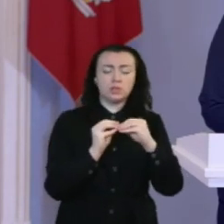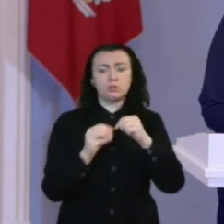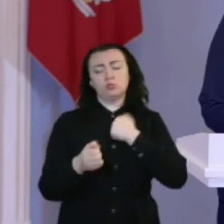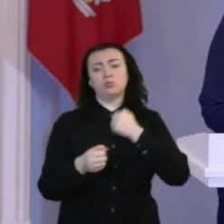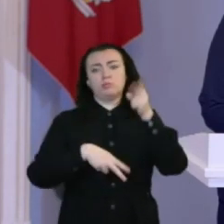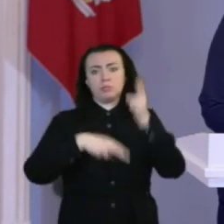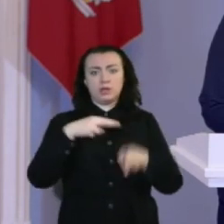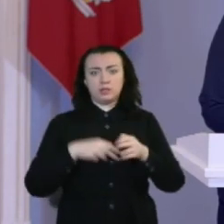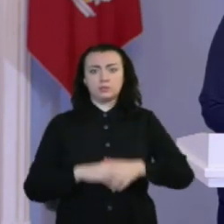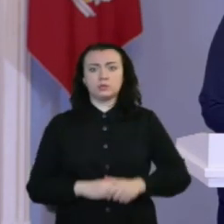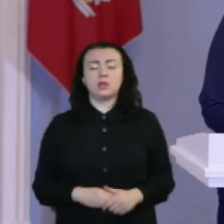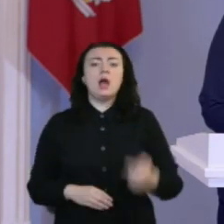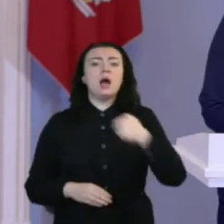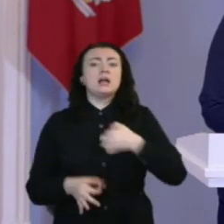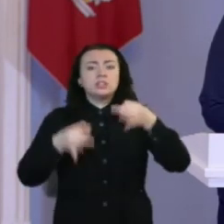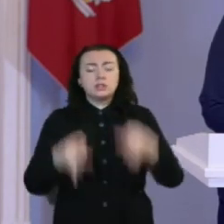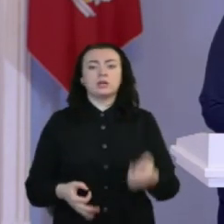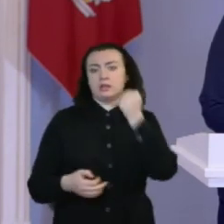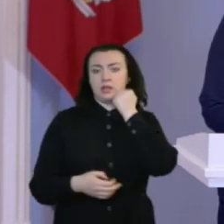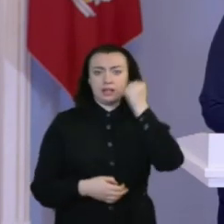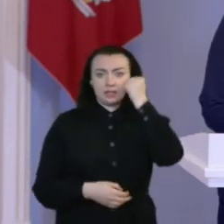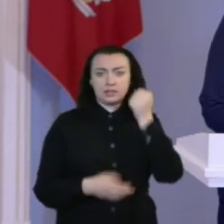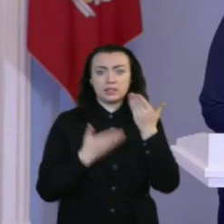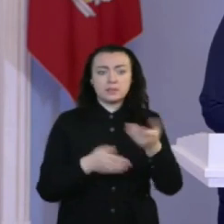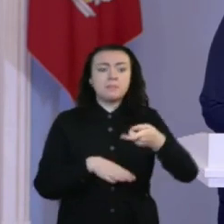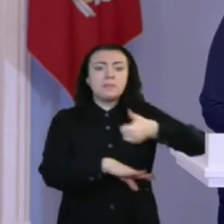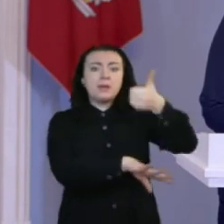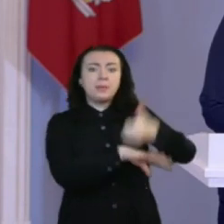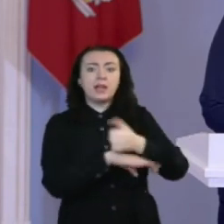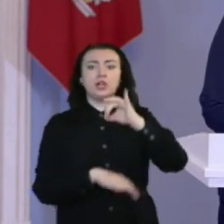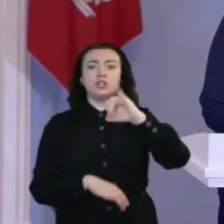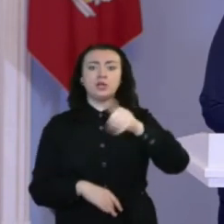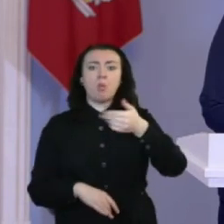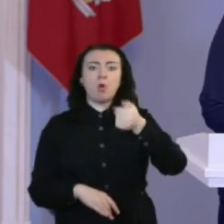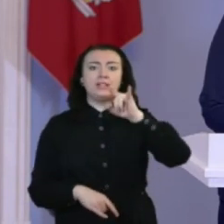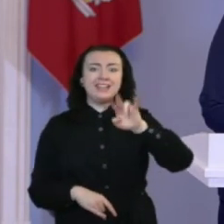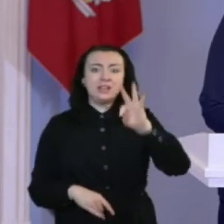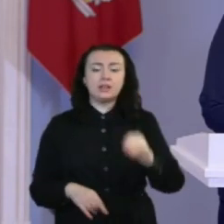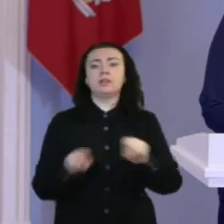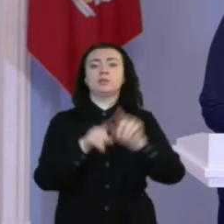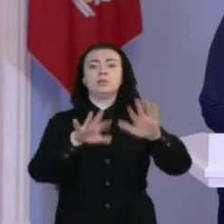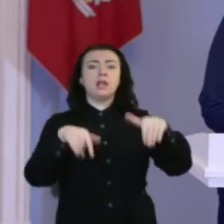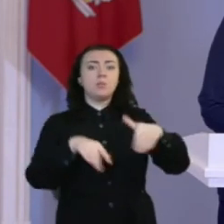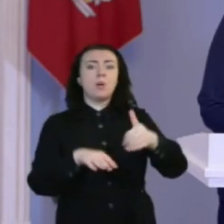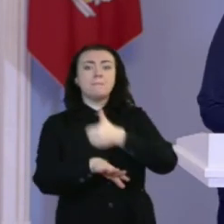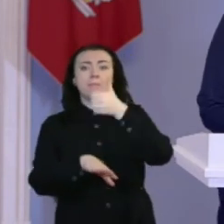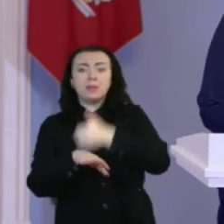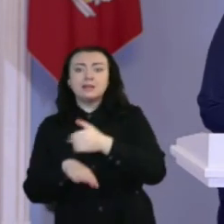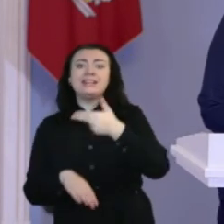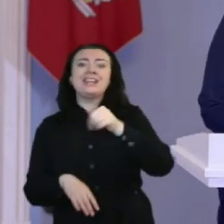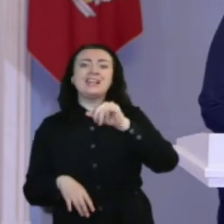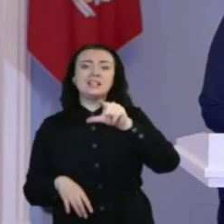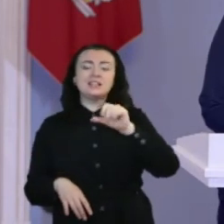sprendimus. Tai aš tikrai esu dėkingas tiek premjerė Ingridai Šimonytei, tiek ir Seimo pirmininkei Viktorijai Čmilytei